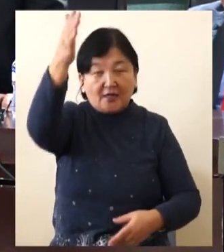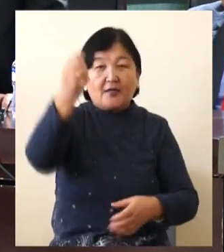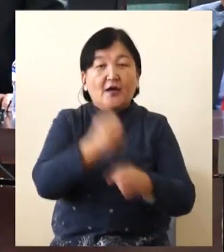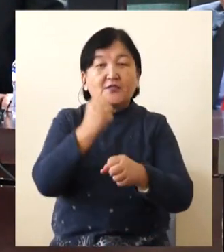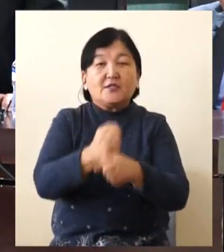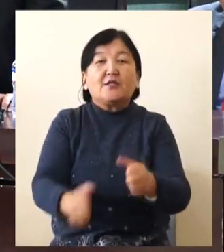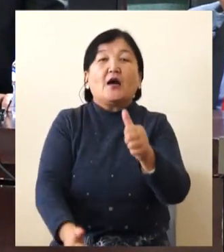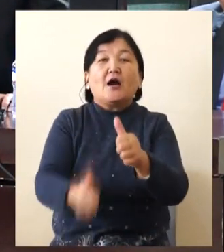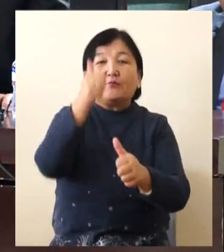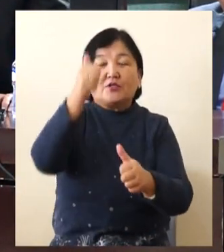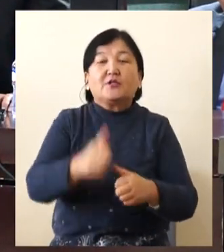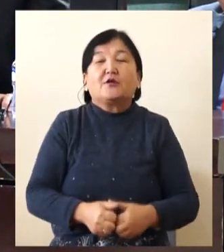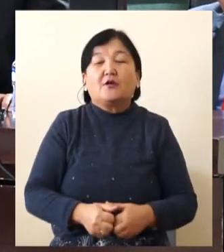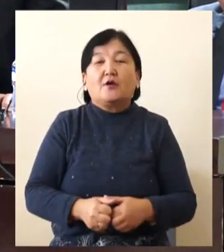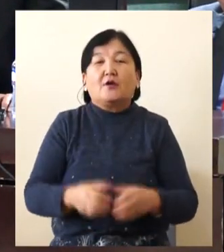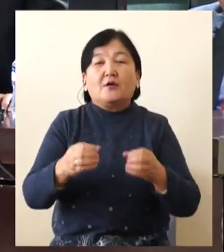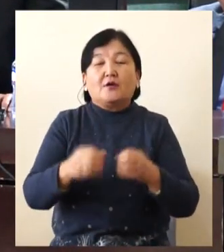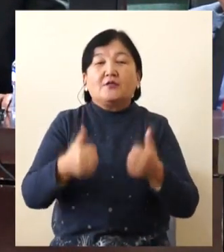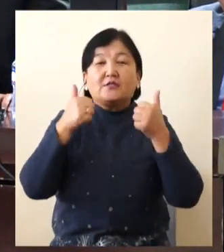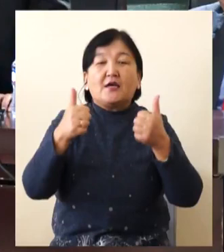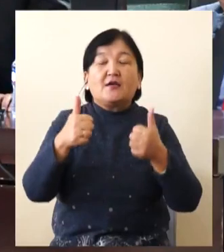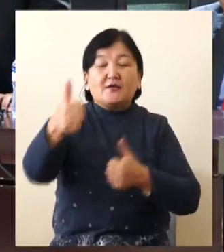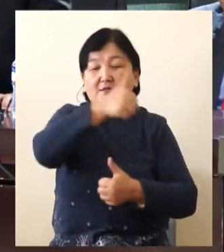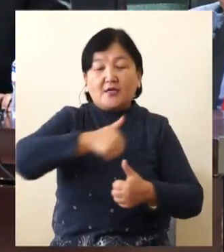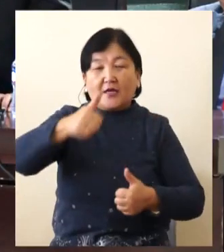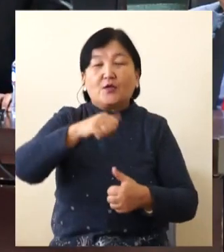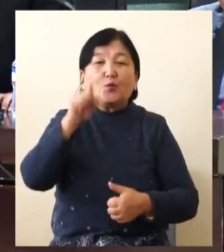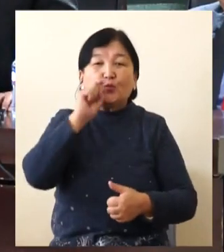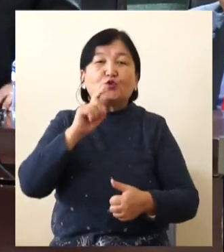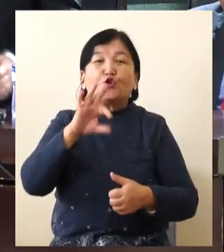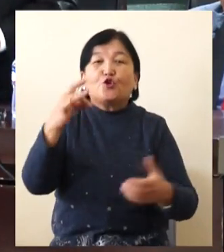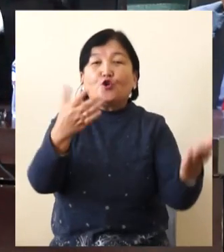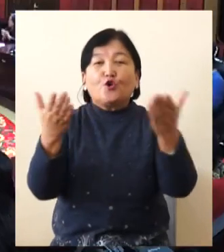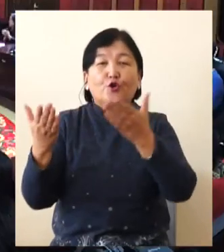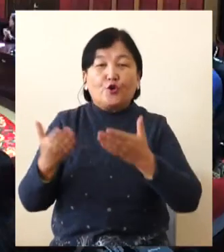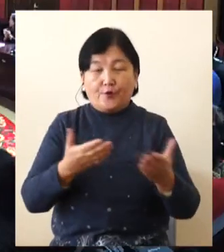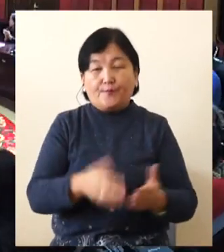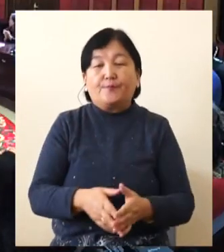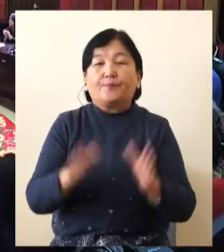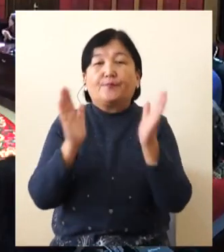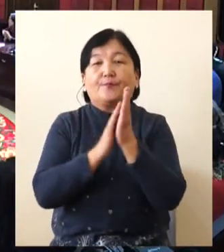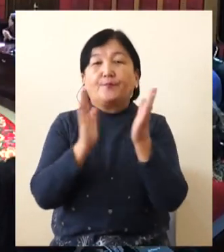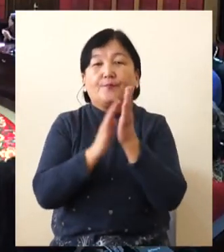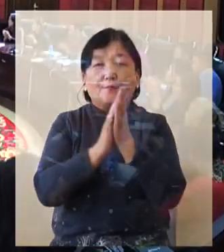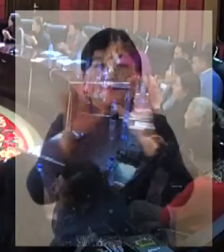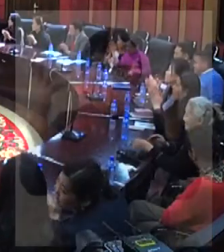амжилт амжилт бүтээл сайн сайхныг хүсэн ирээё.